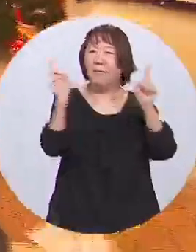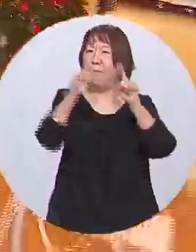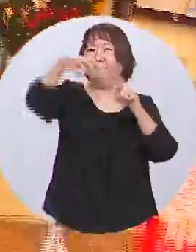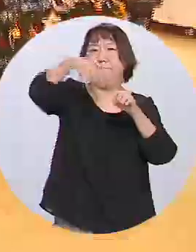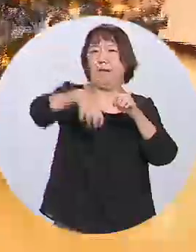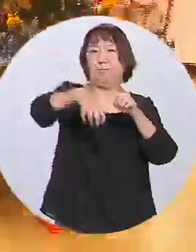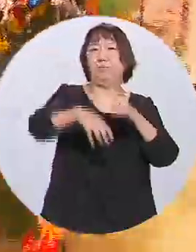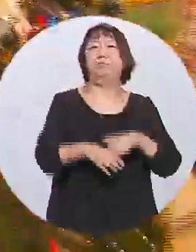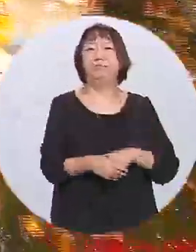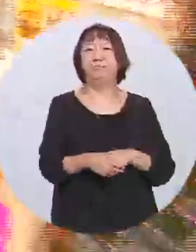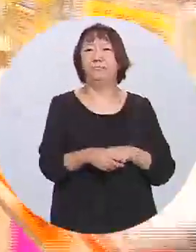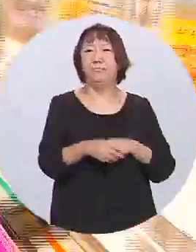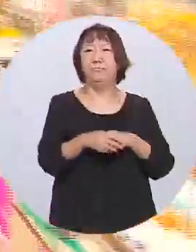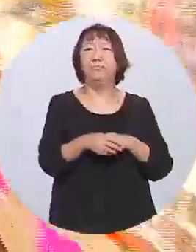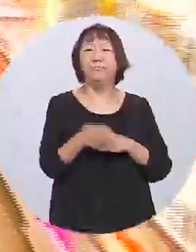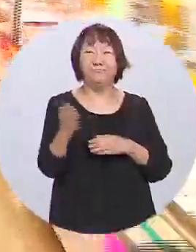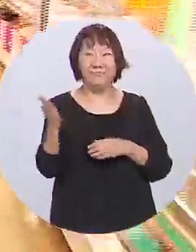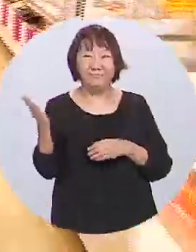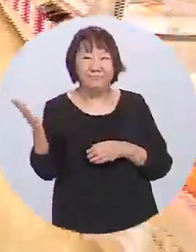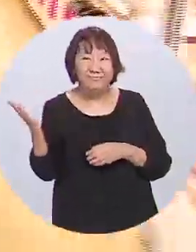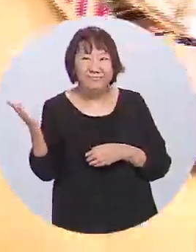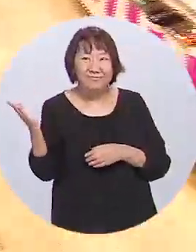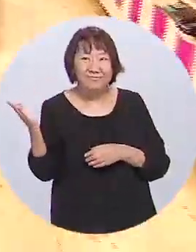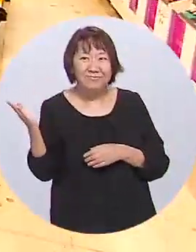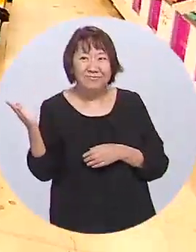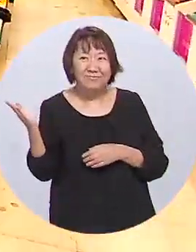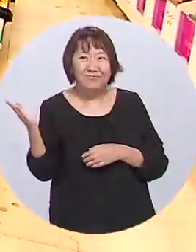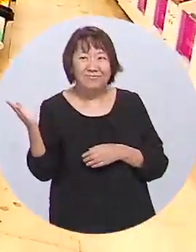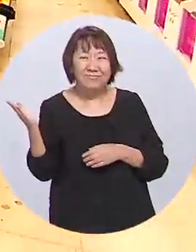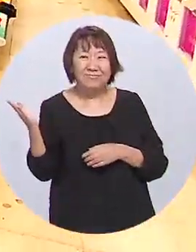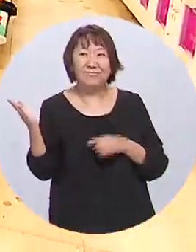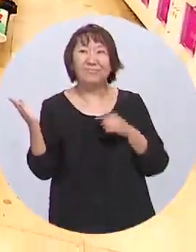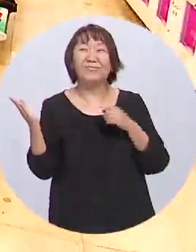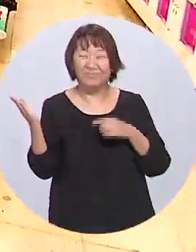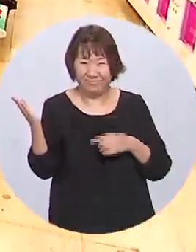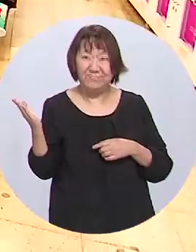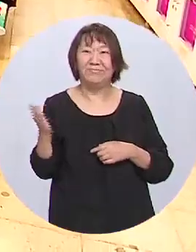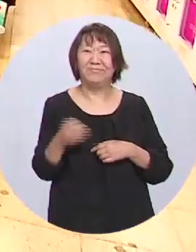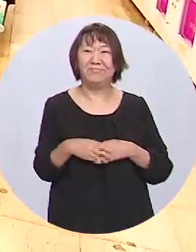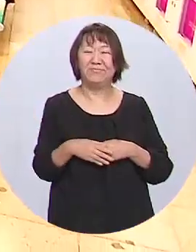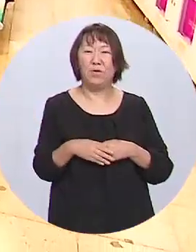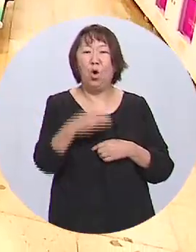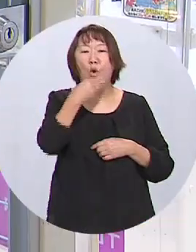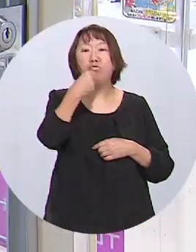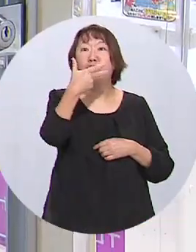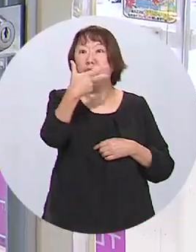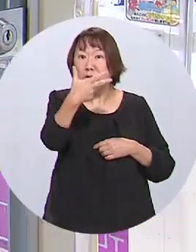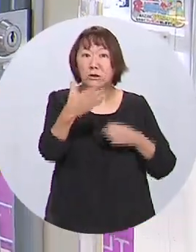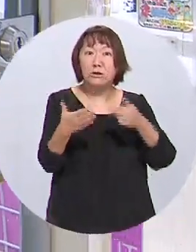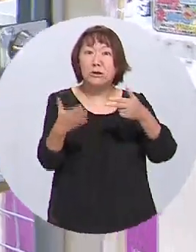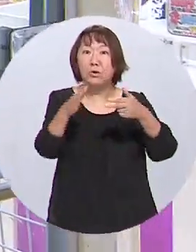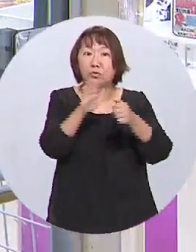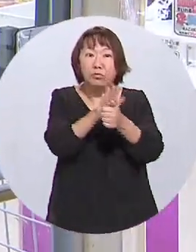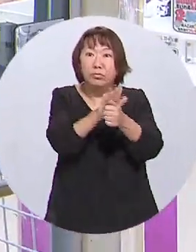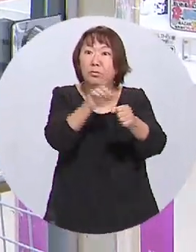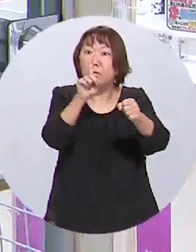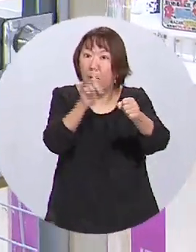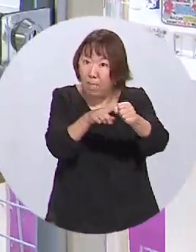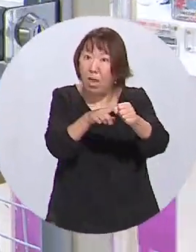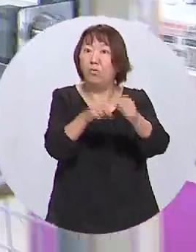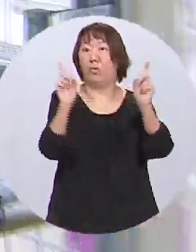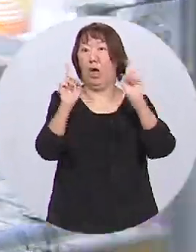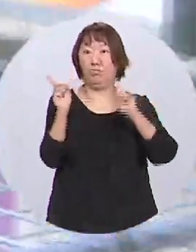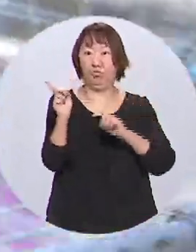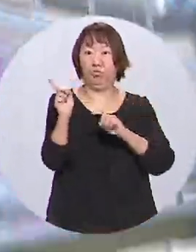。入り口を入ってひときわ目立つところに設置されているのは福祉施設を支援するためのクレーンゲ